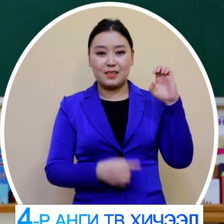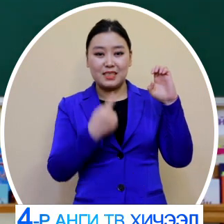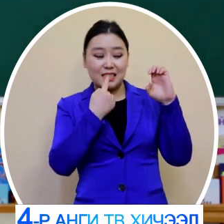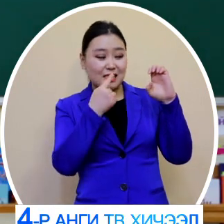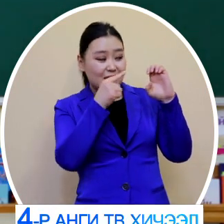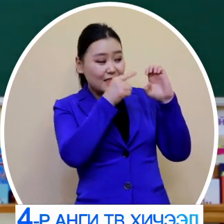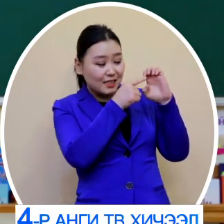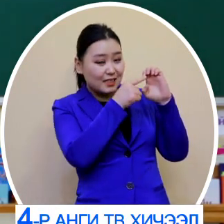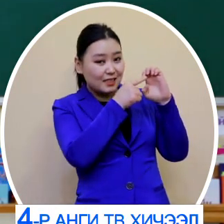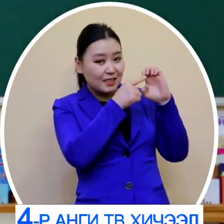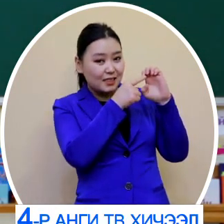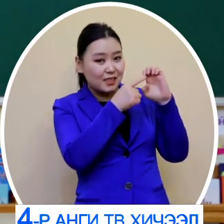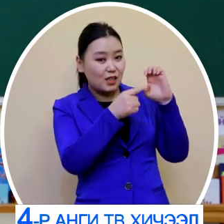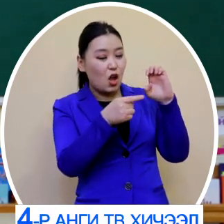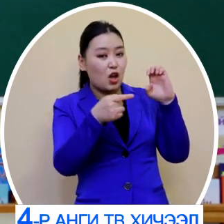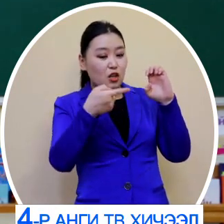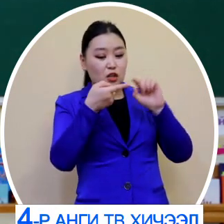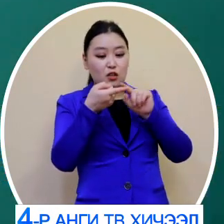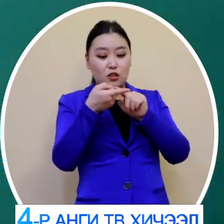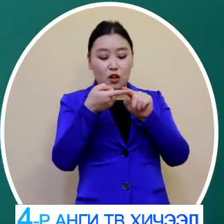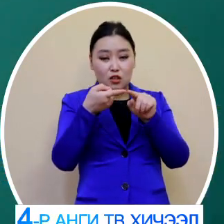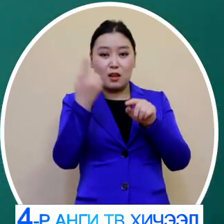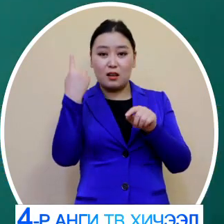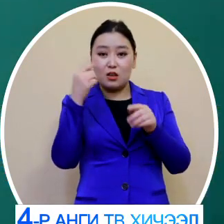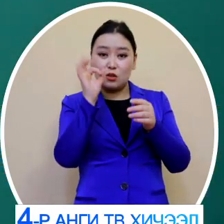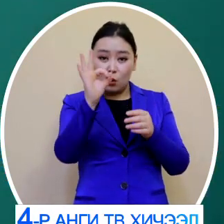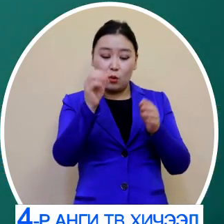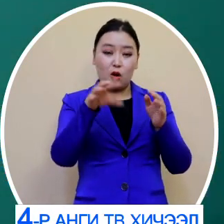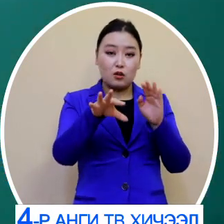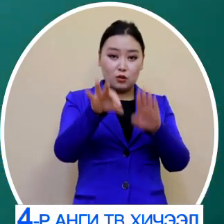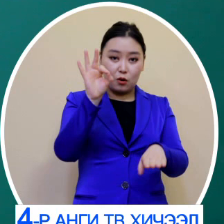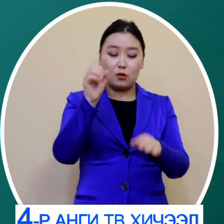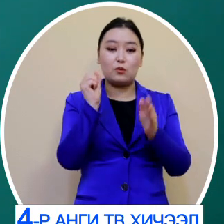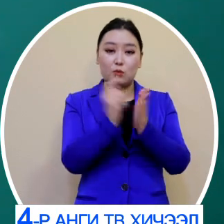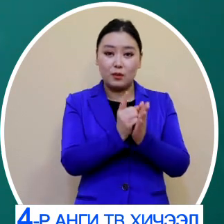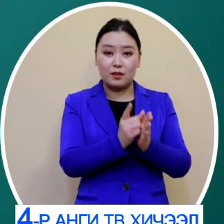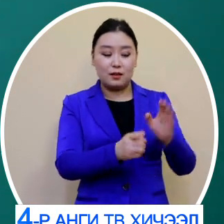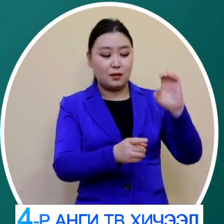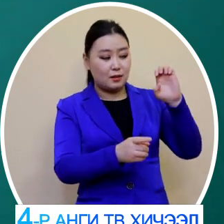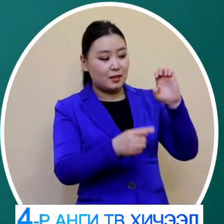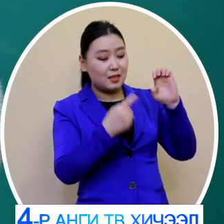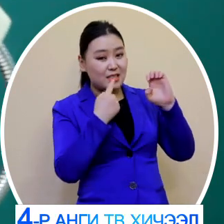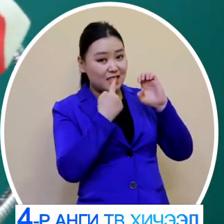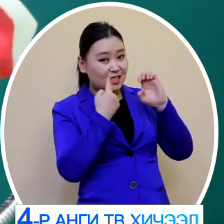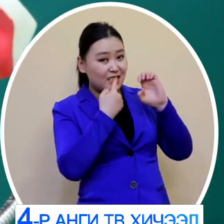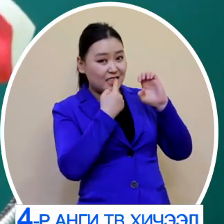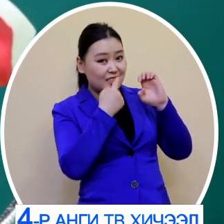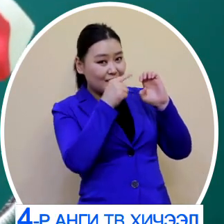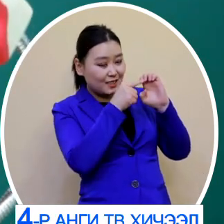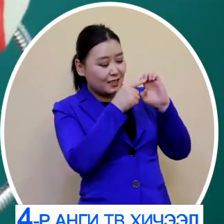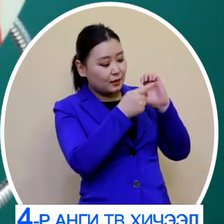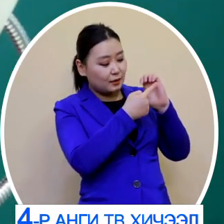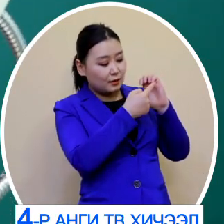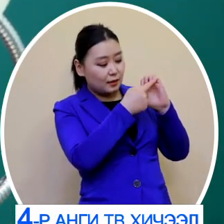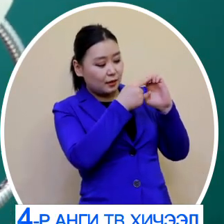За, шүдээ угаахдаа сойцоо зөв сонгох нь маш чухал юм. За, шүдээ угаахдаа нэг талаас нөгөө тал руу